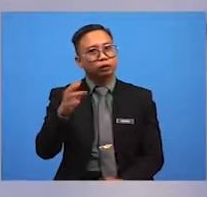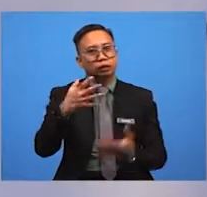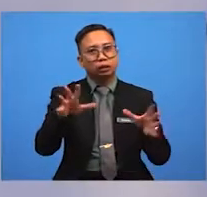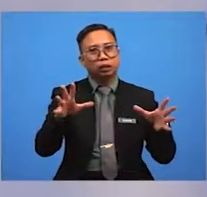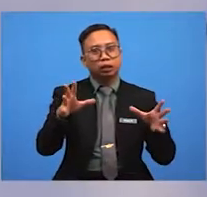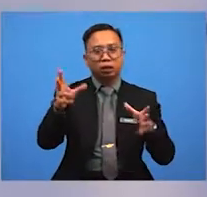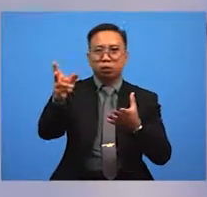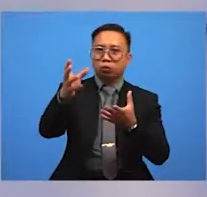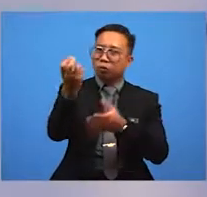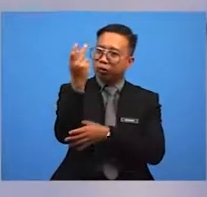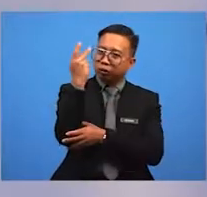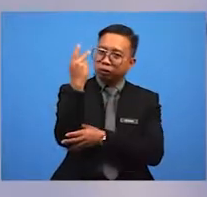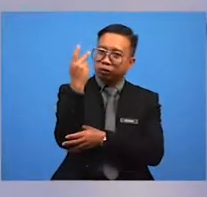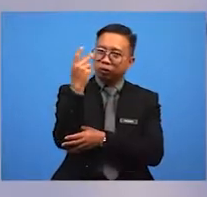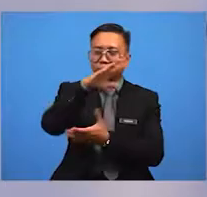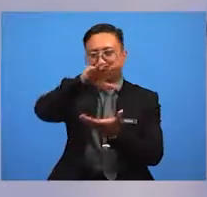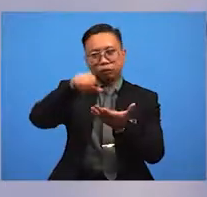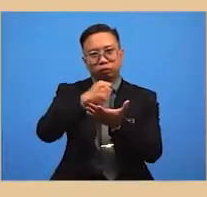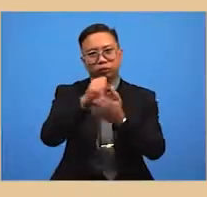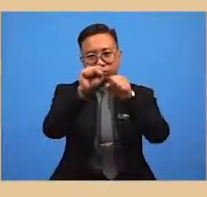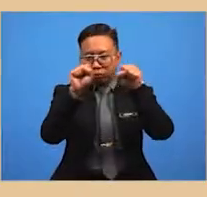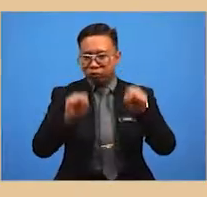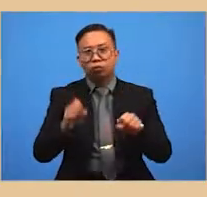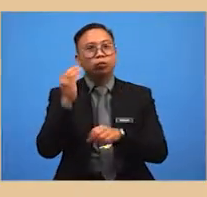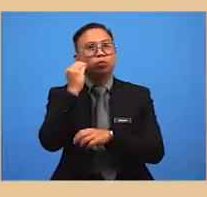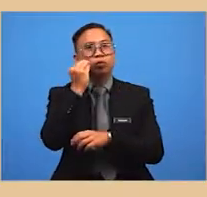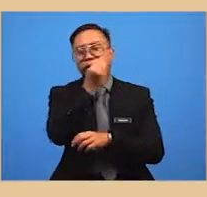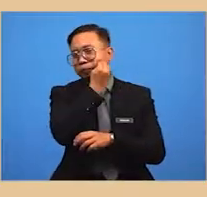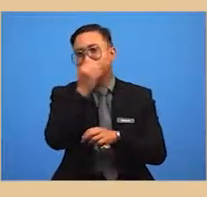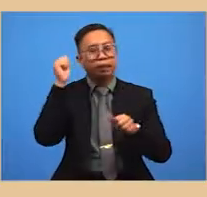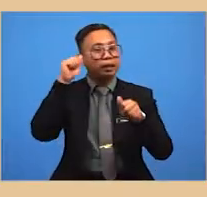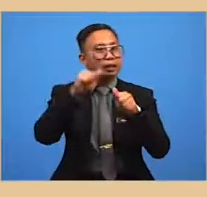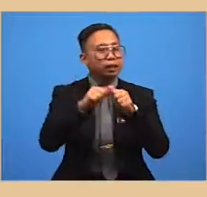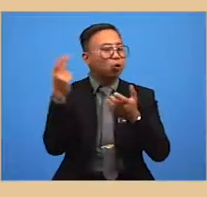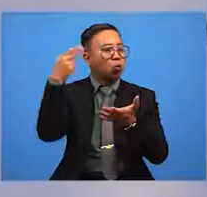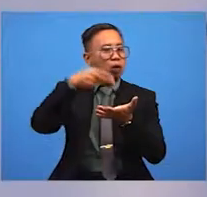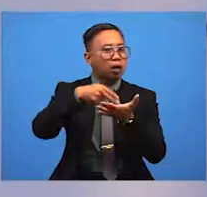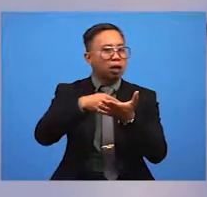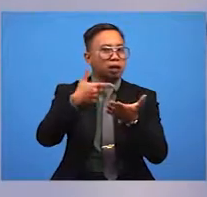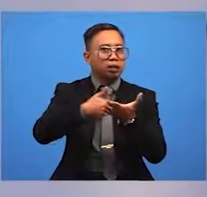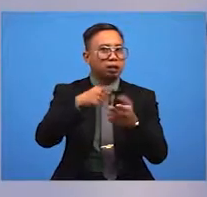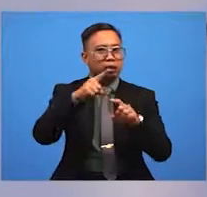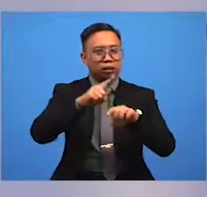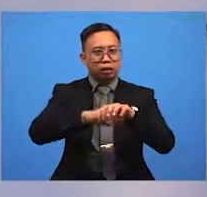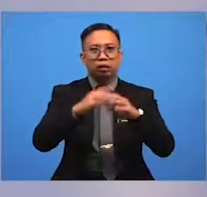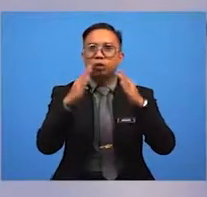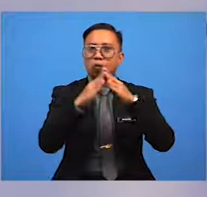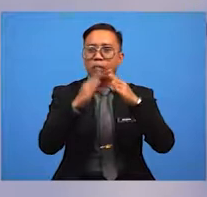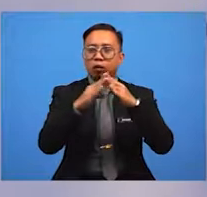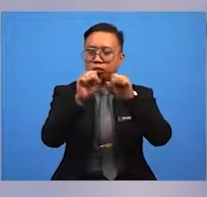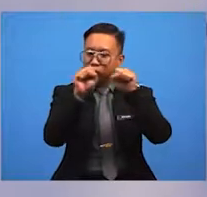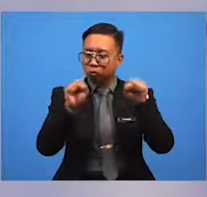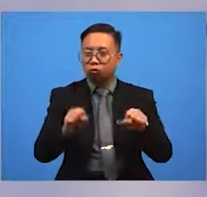mulai kuasai struktur bunga ini. Ingat, ulang kaji di rumah struktur-struktur